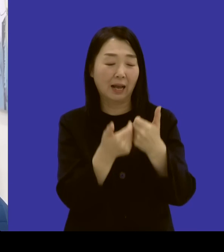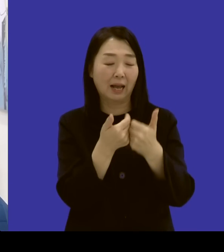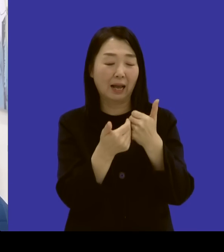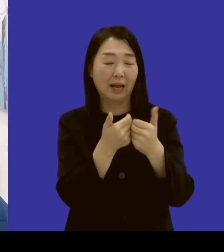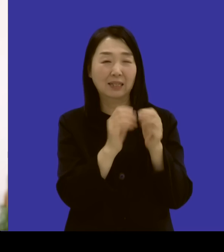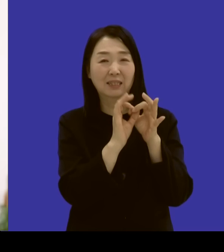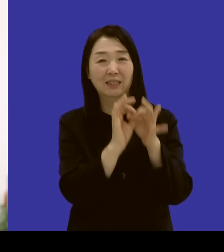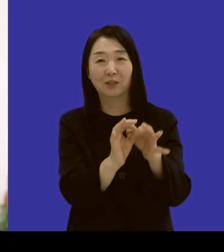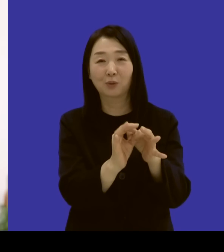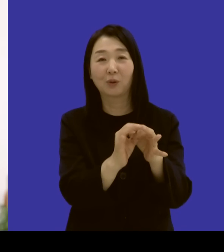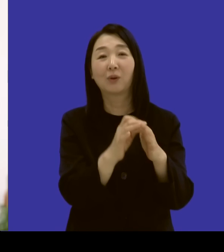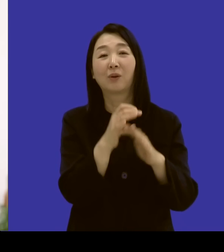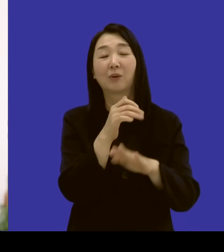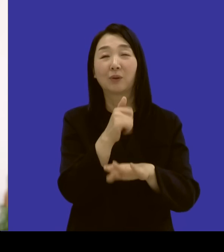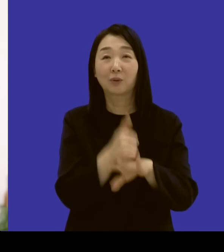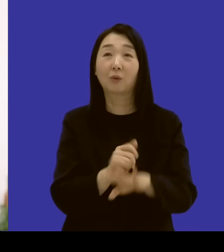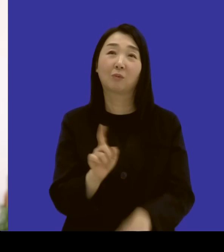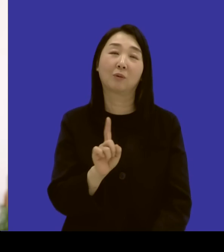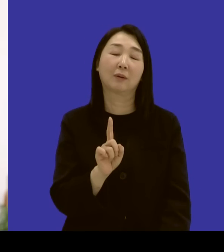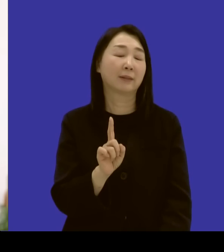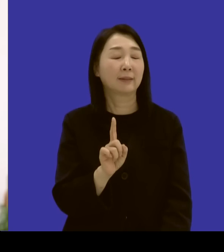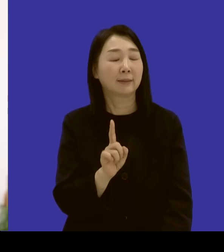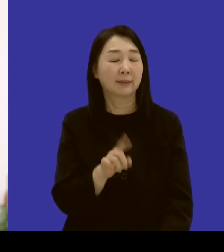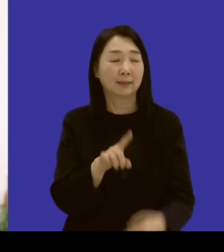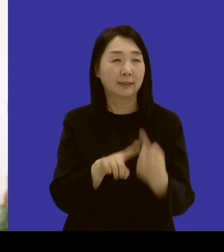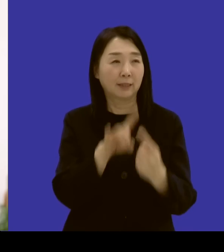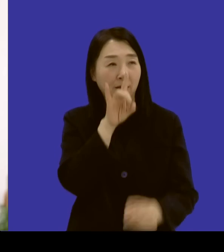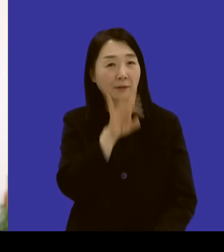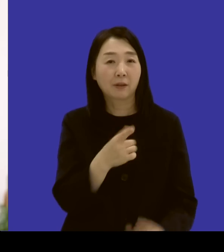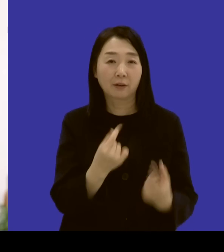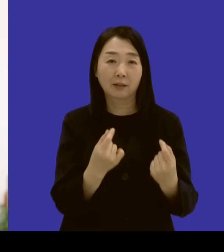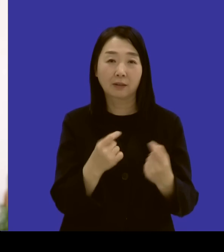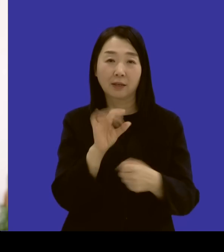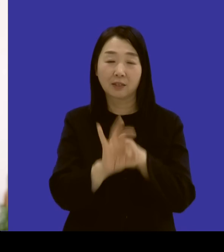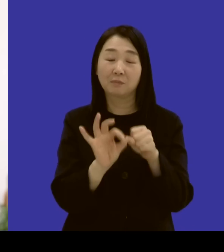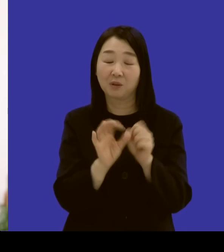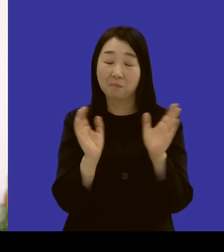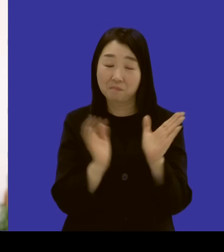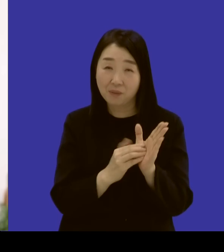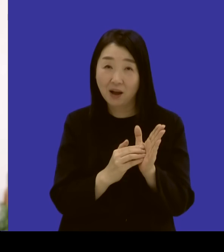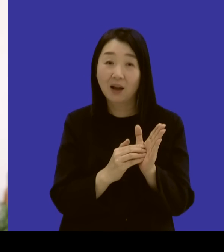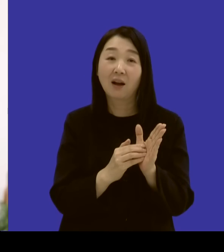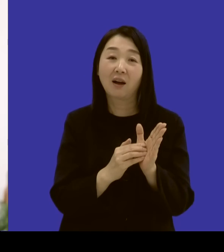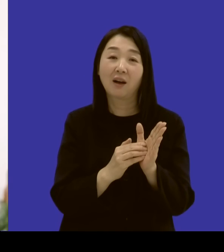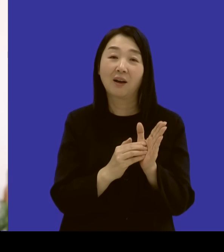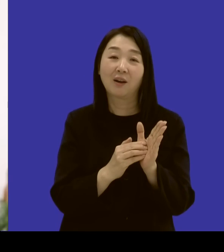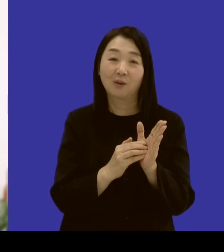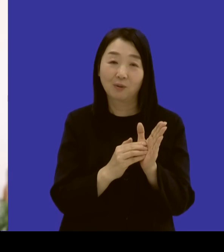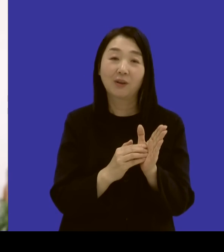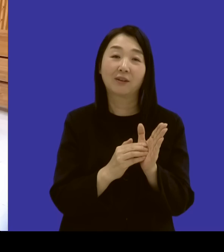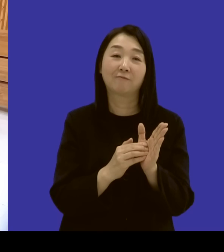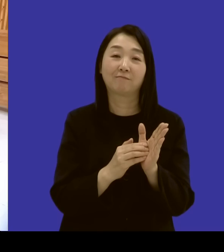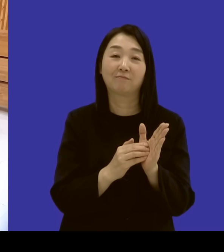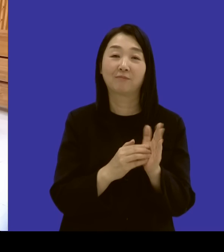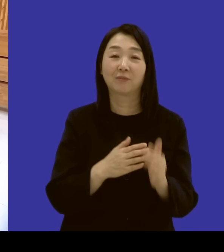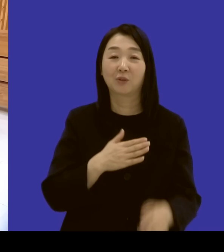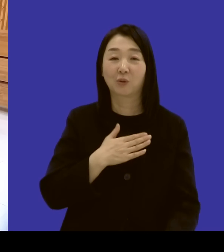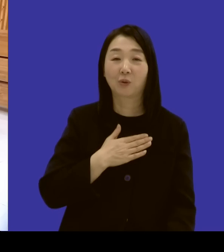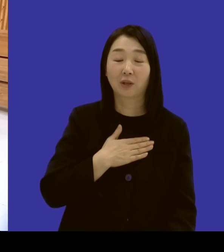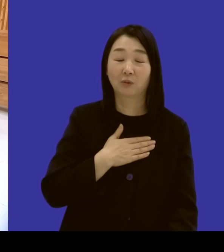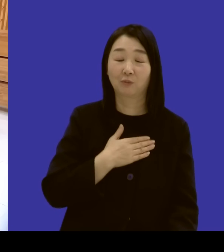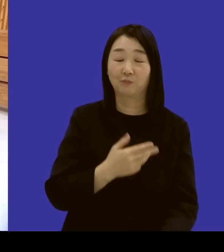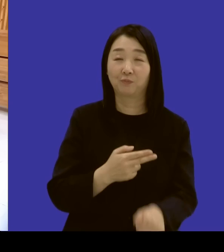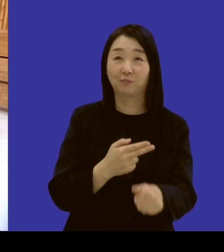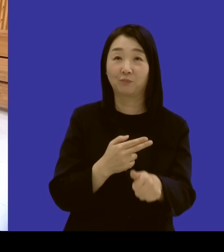가기 시작을 해서 네. 제가 안 되겠다 10년 딱 하고 그냥 그만두셨어요? 사표. 네. 멋있네요.